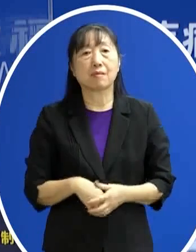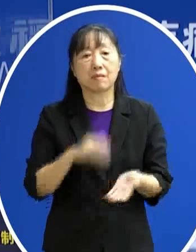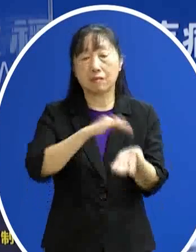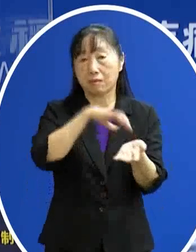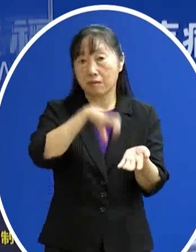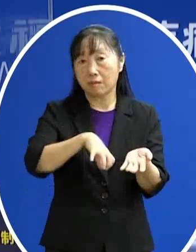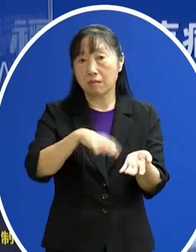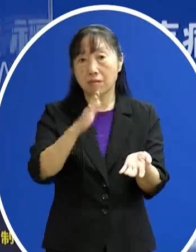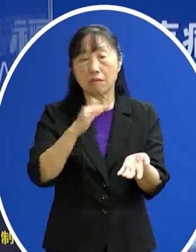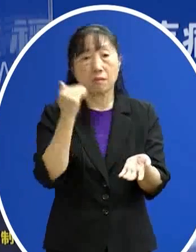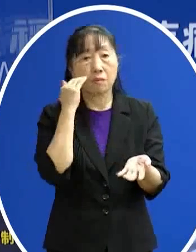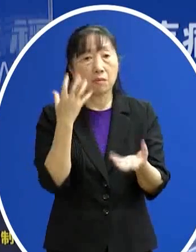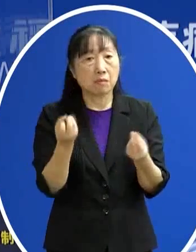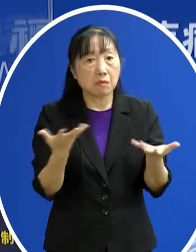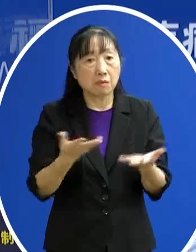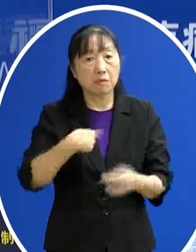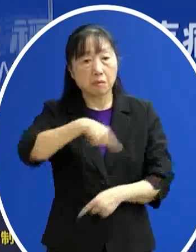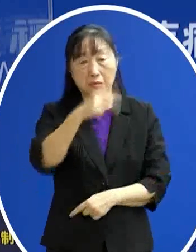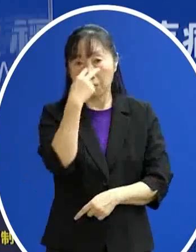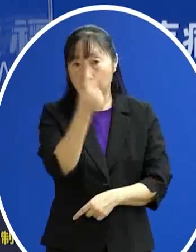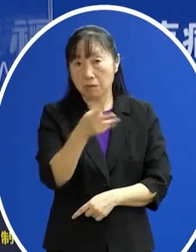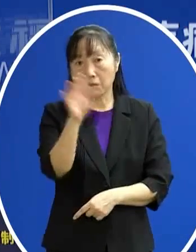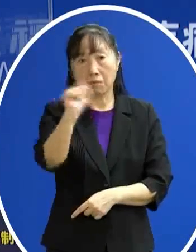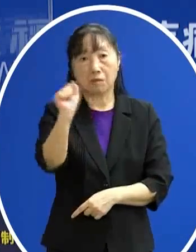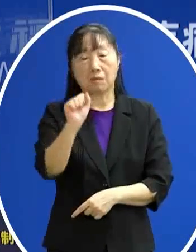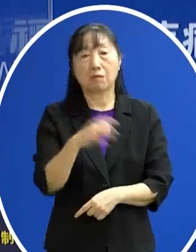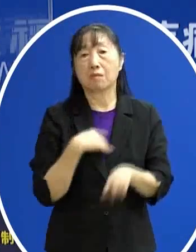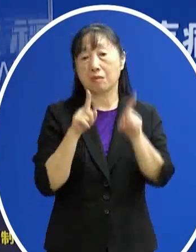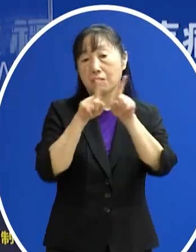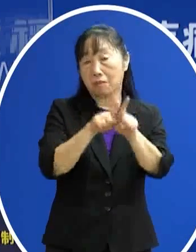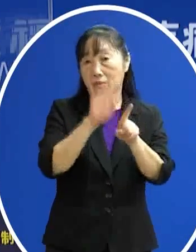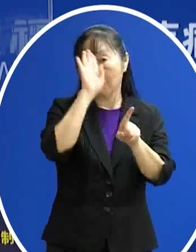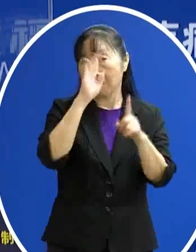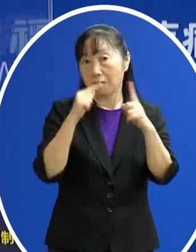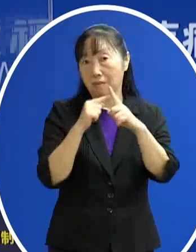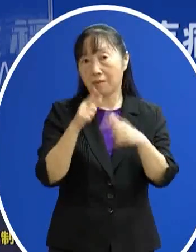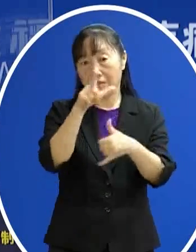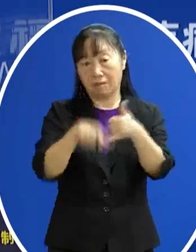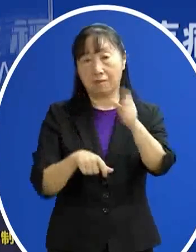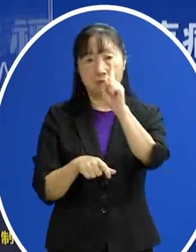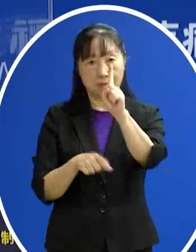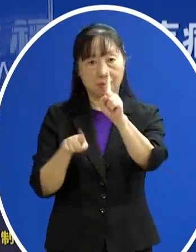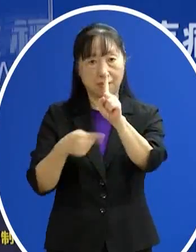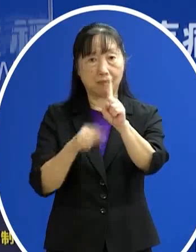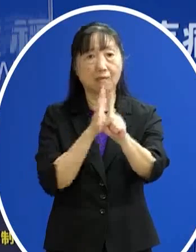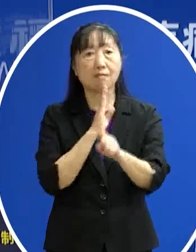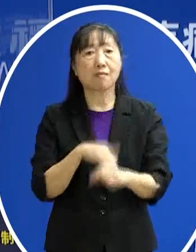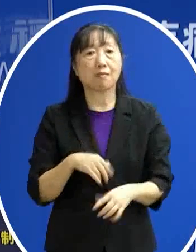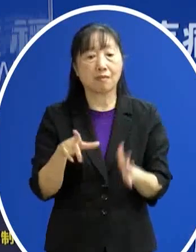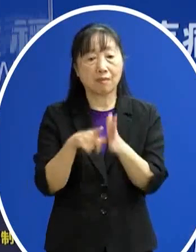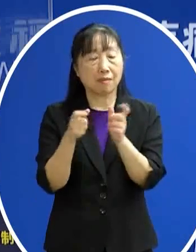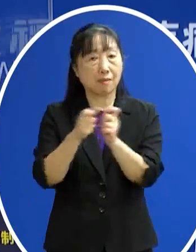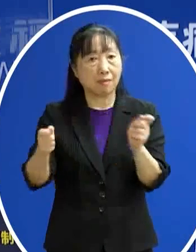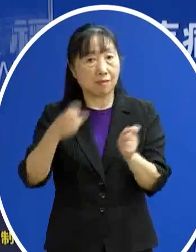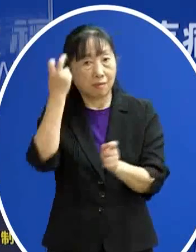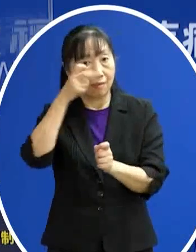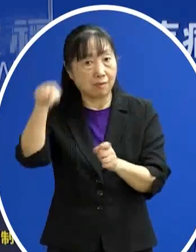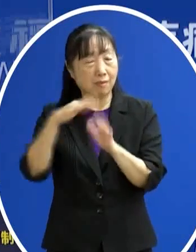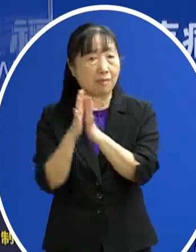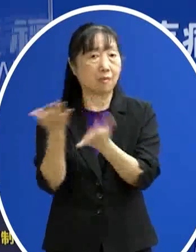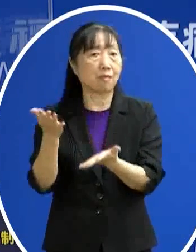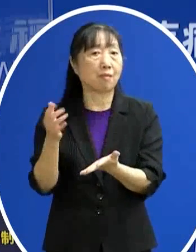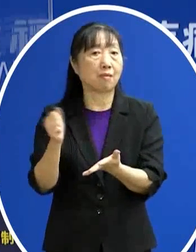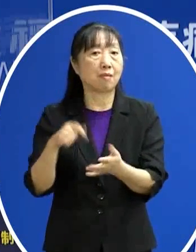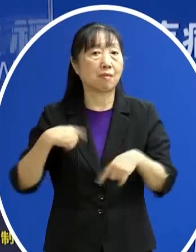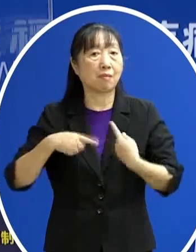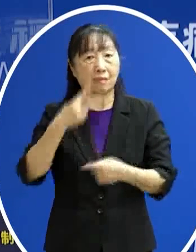外停止开放探病，陪病者限1名，停止开放探视长照机构住民，强化人